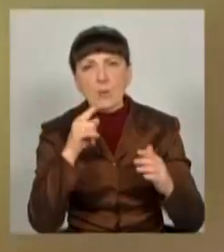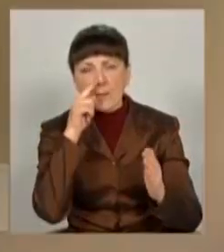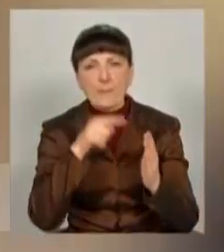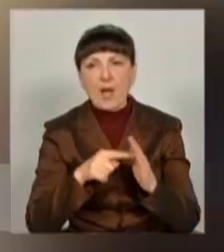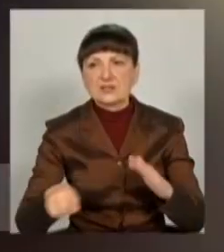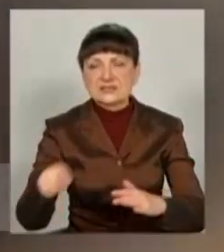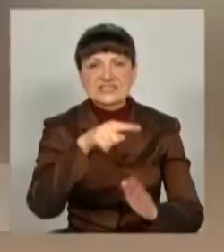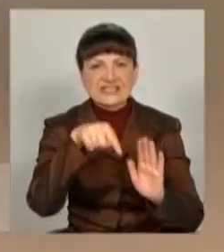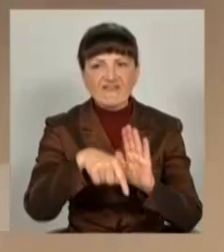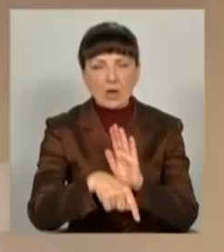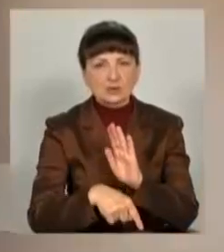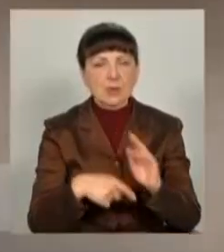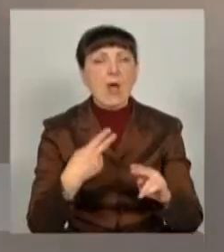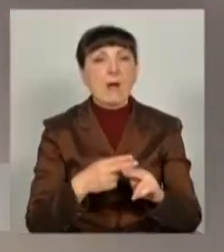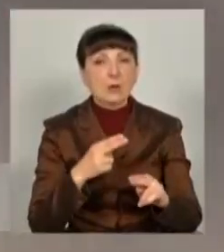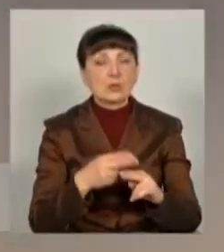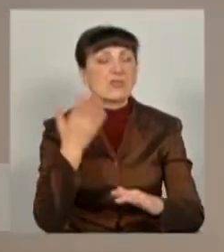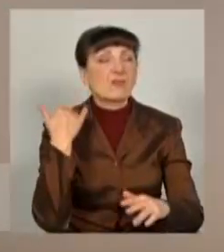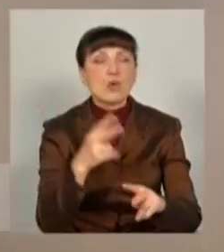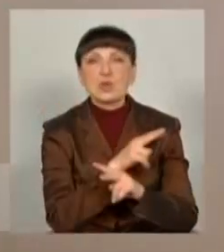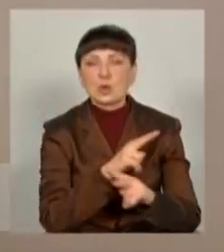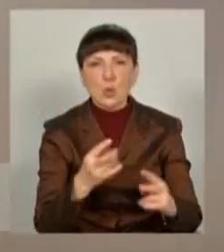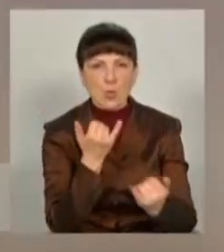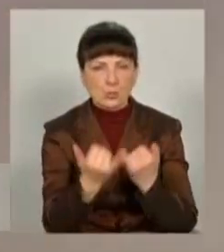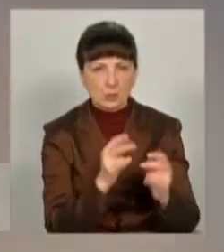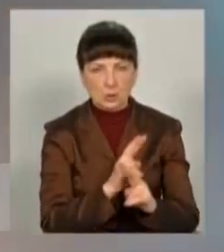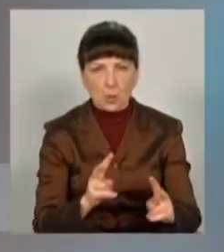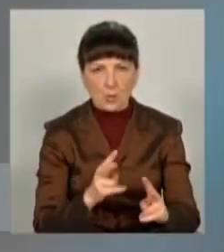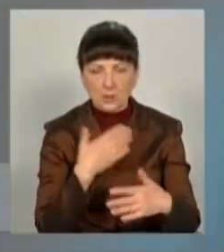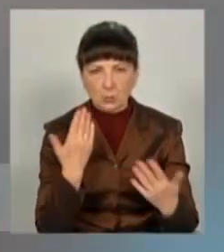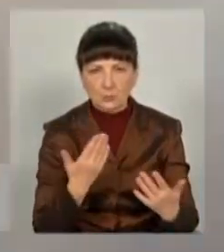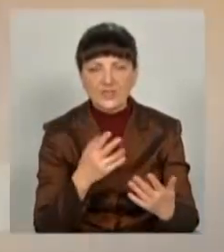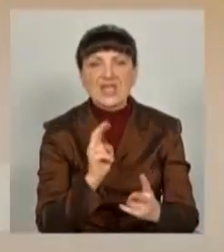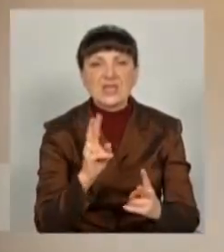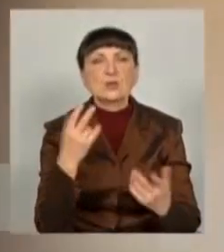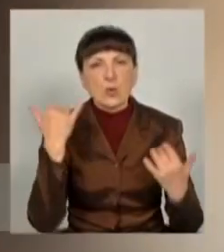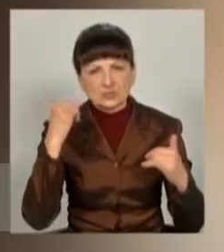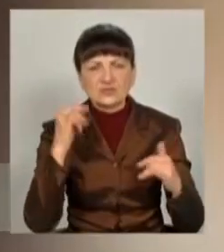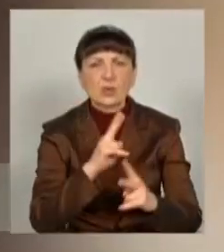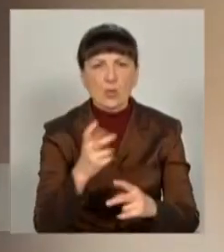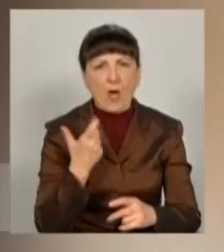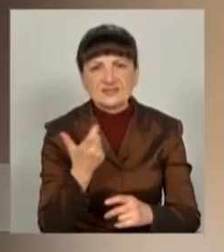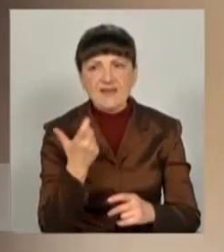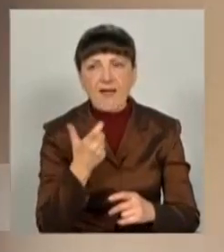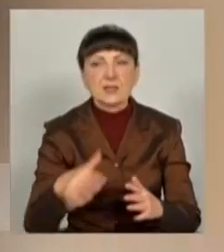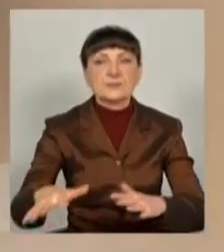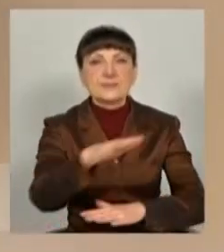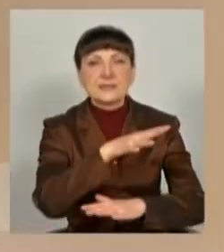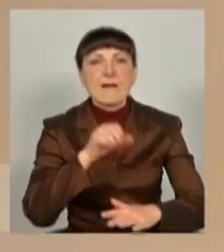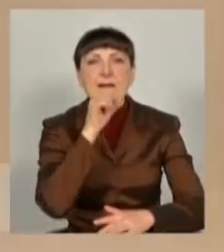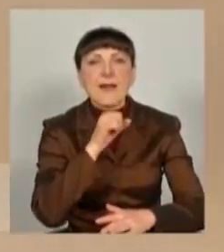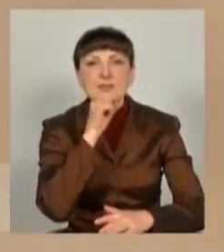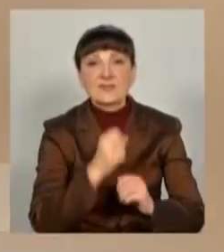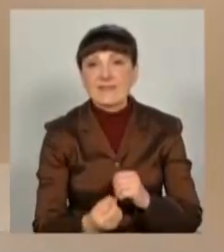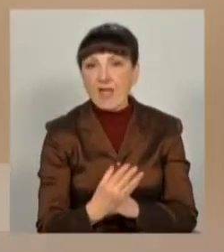в открытую скважину которую давно никто не обслуживает К тому же говорят скотоводы из бесхозного участка крадут